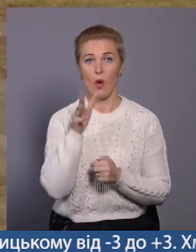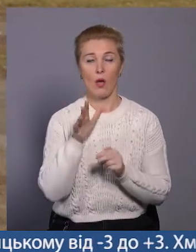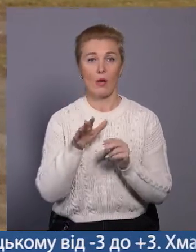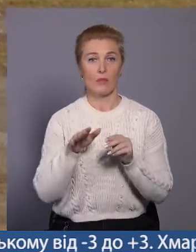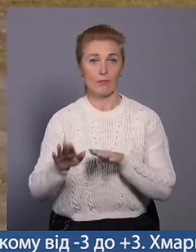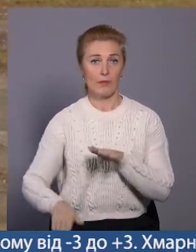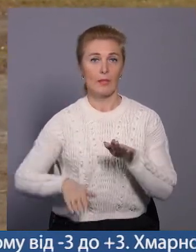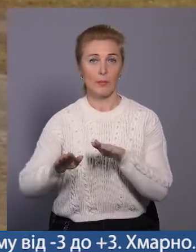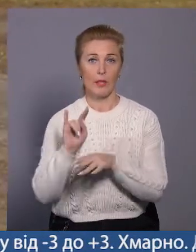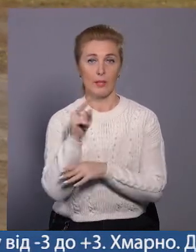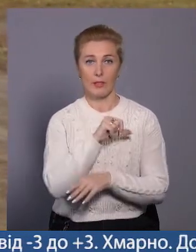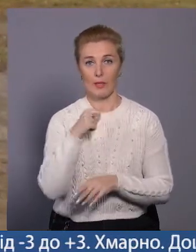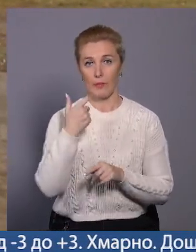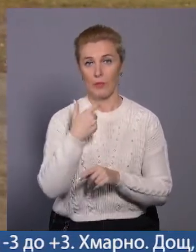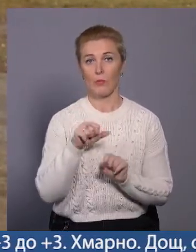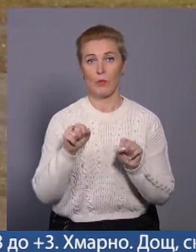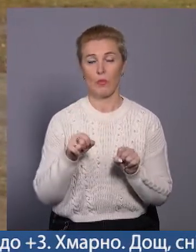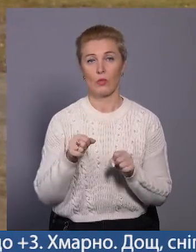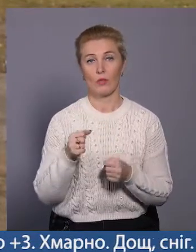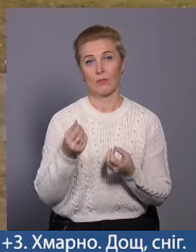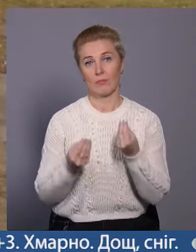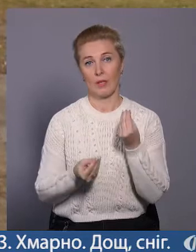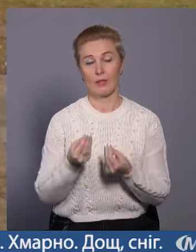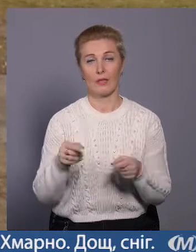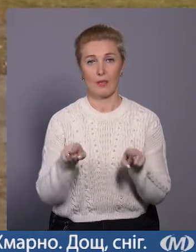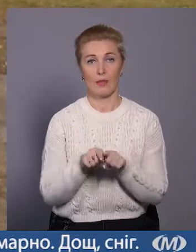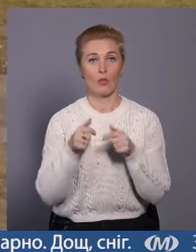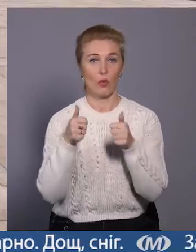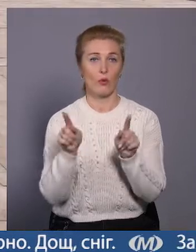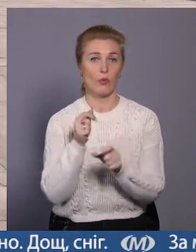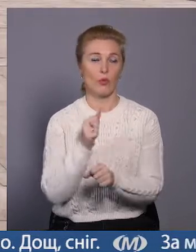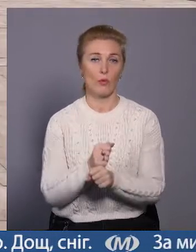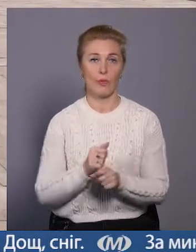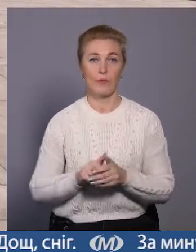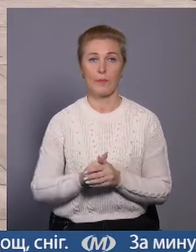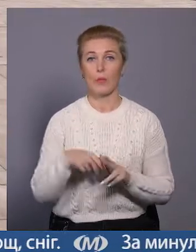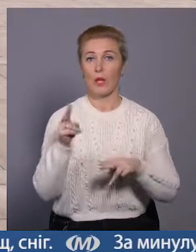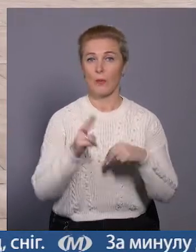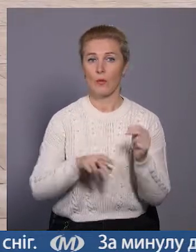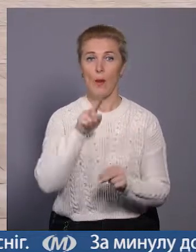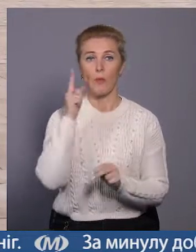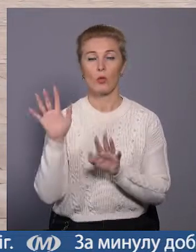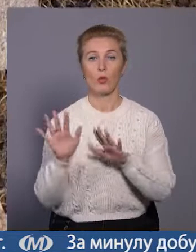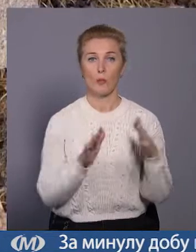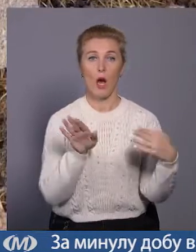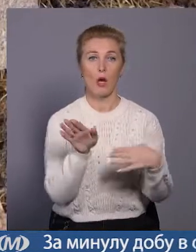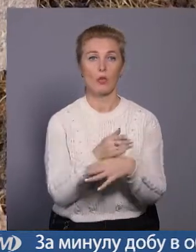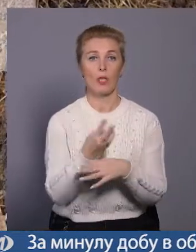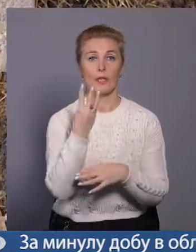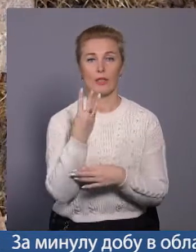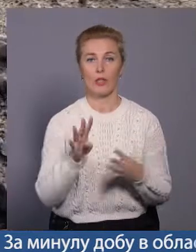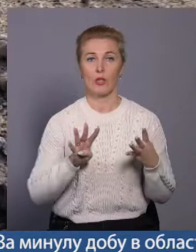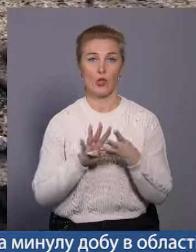ні вести, нічого, дитина сама собі може гарно тут кататися. Так що це добре, що її зробили. Будівництво молодіжного парку розділили на три